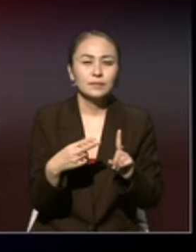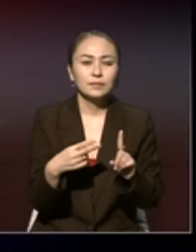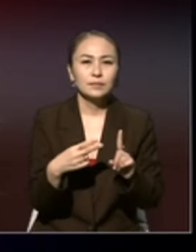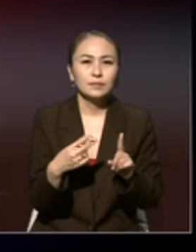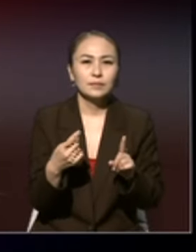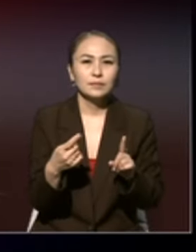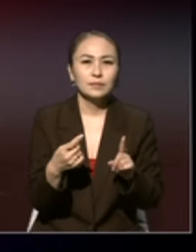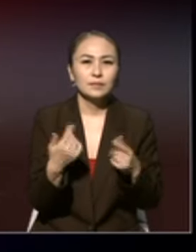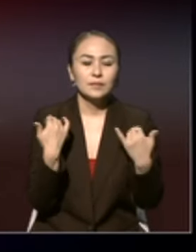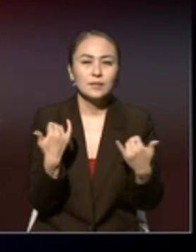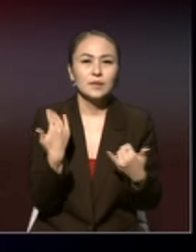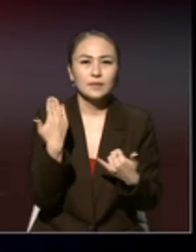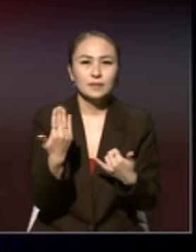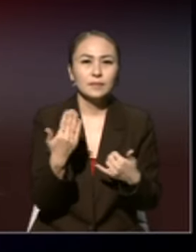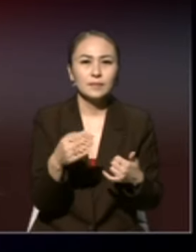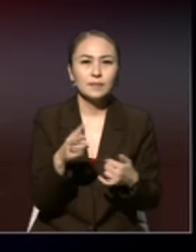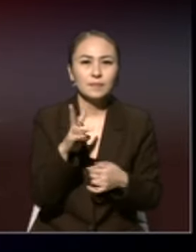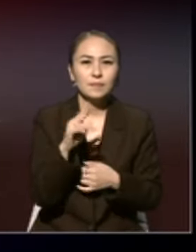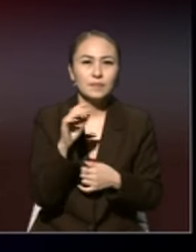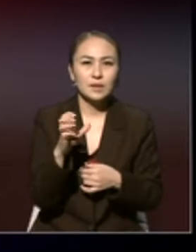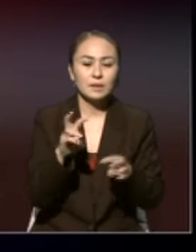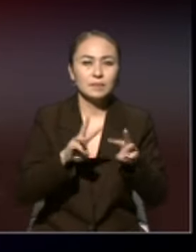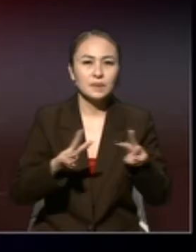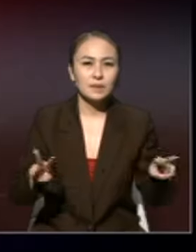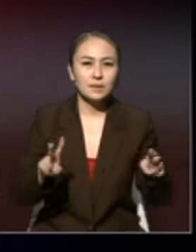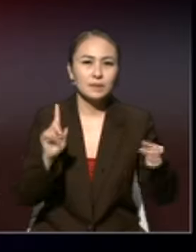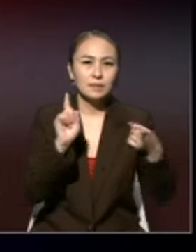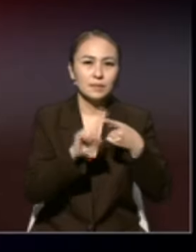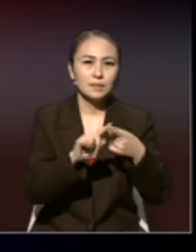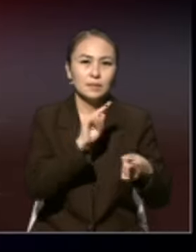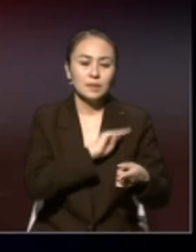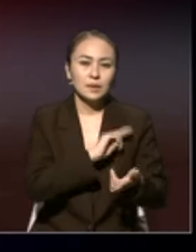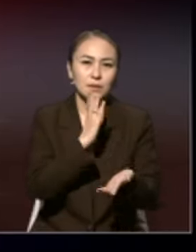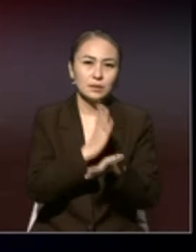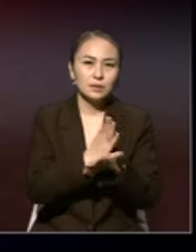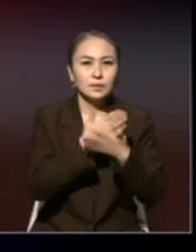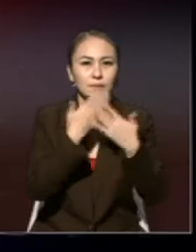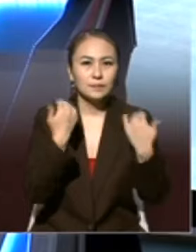цитатасына орай, жалпы сіздер төтенше жағдай министрлігімен байланыстасыздар ма?